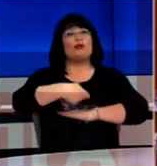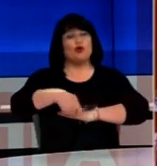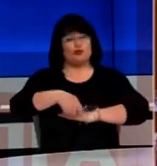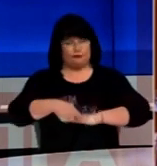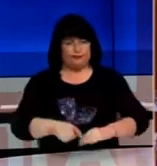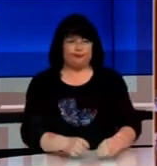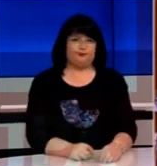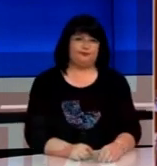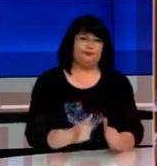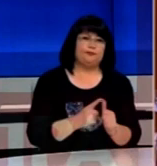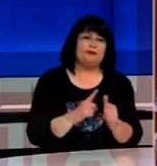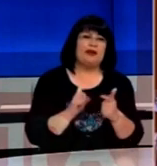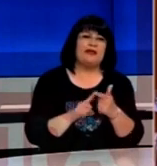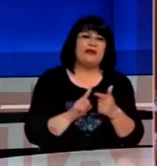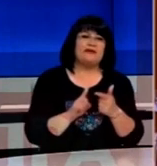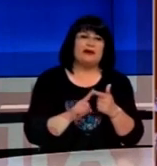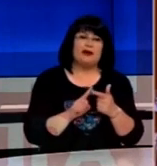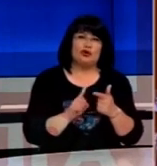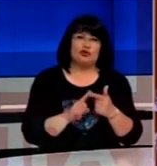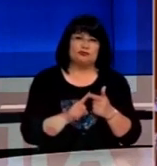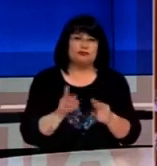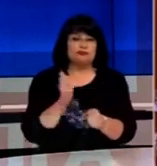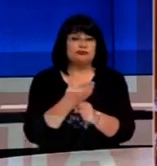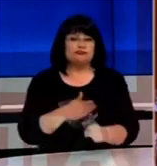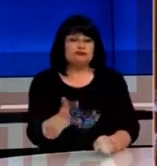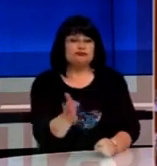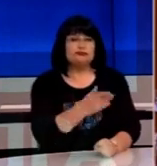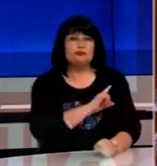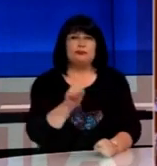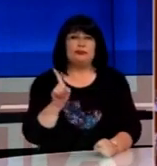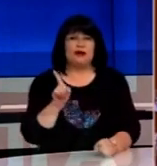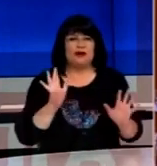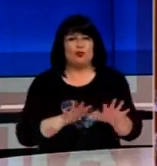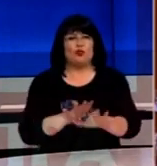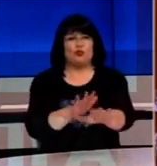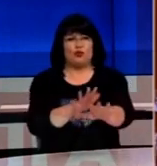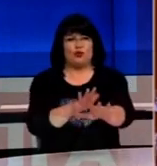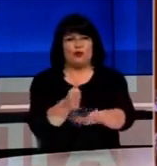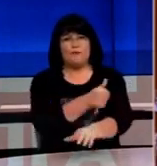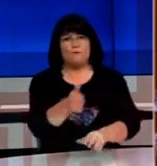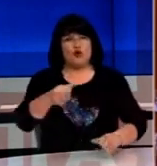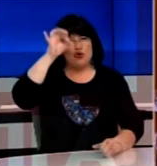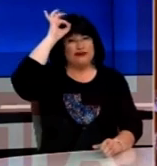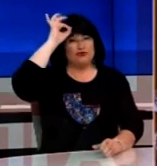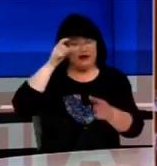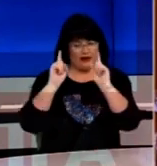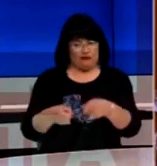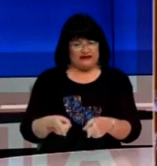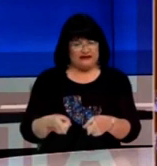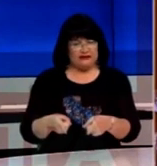Δεύτερον, αντί η διάλυση συνάθρησης να αποφασίζεται μονομερώς από τις αστυνομικές